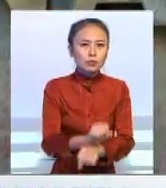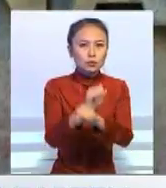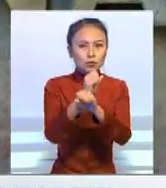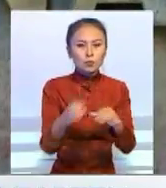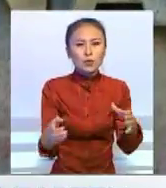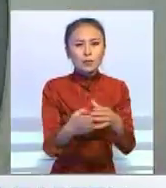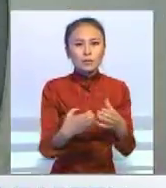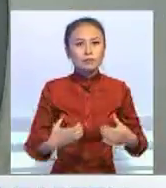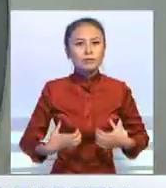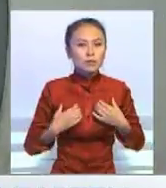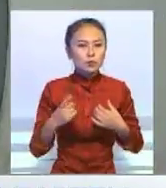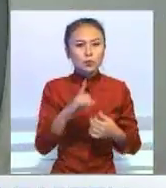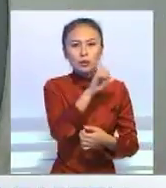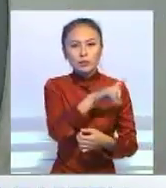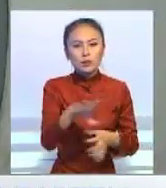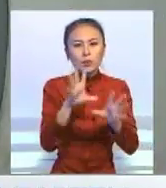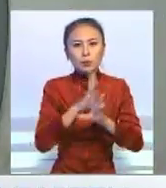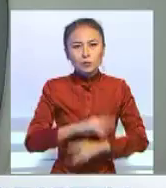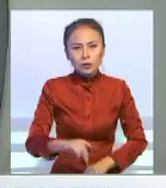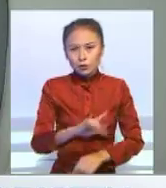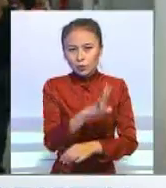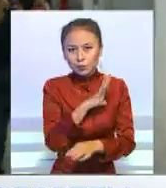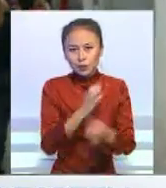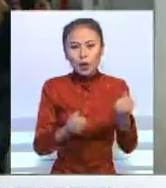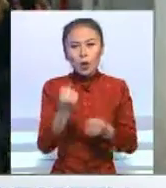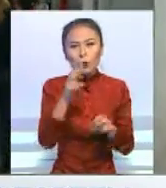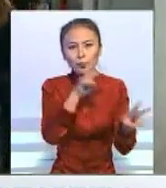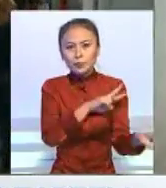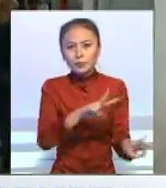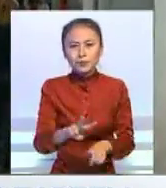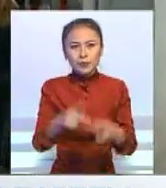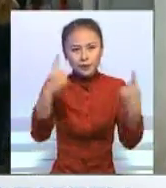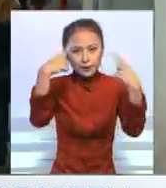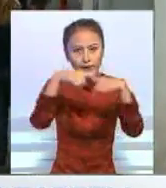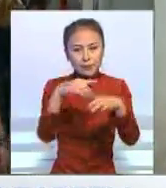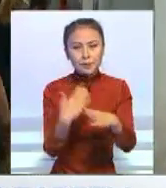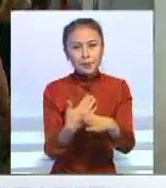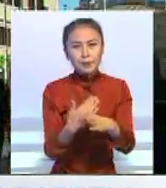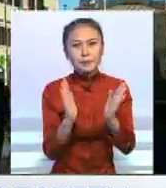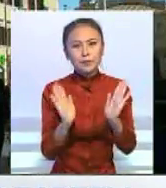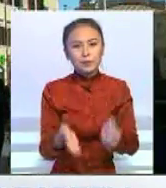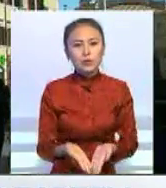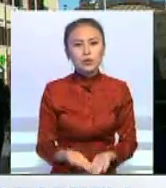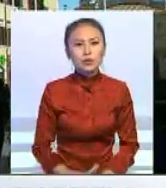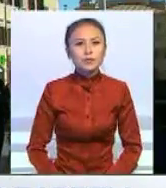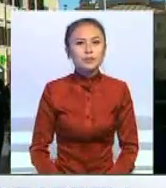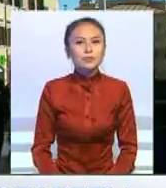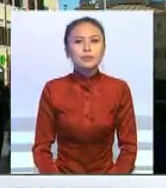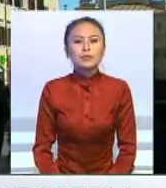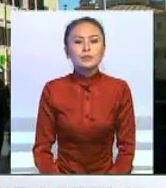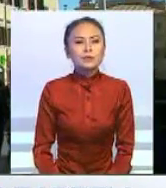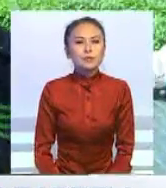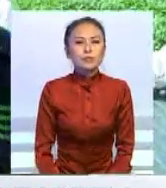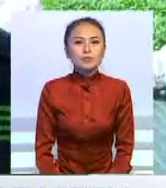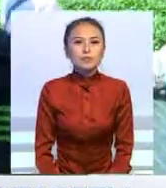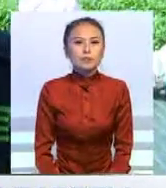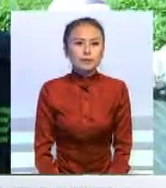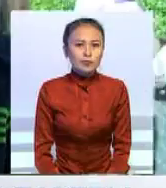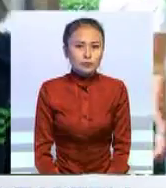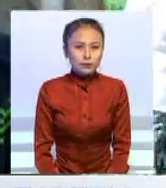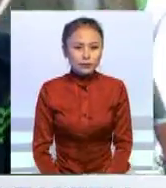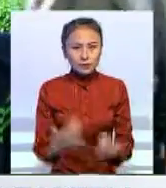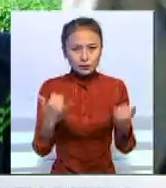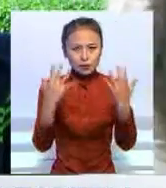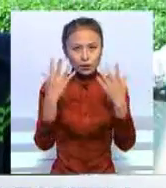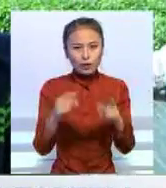Халықтың үрейін сейілту үшін көлік компаниясы қауіпсіздікті техниканың көмегімен қамтуды уәде етті.